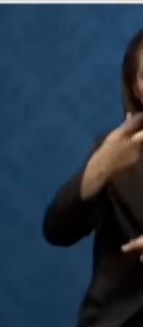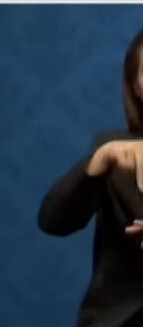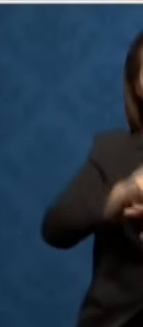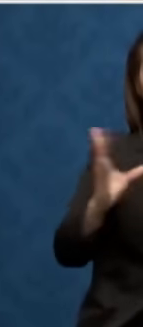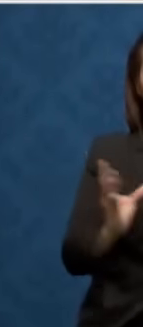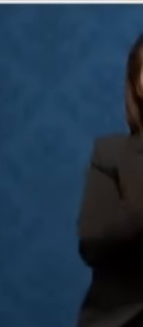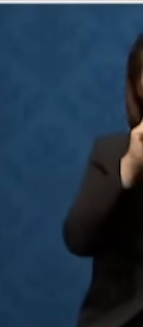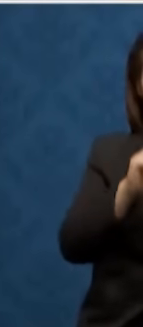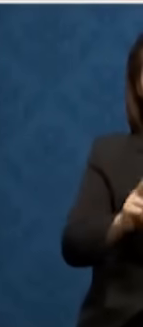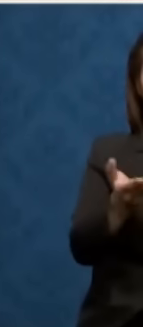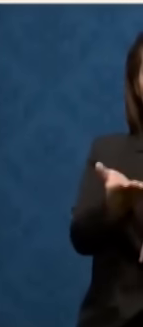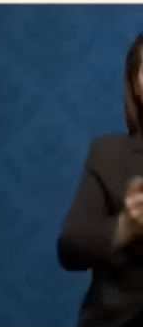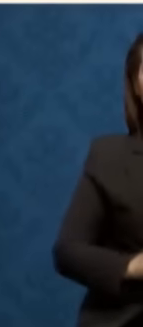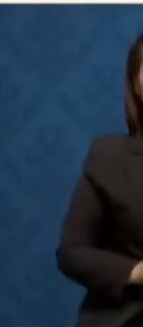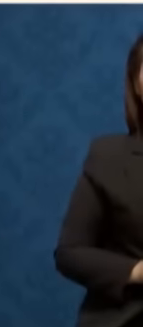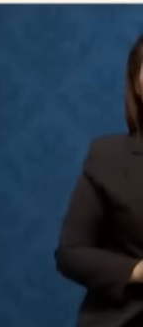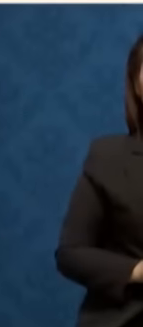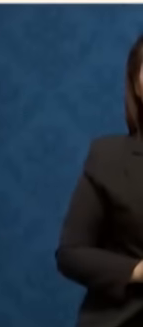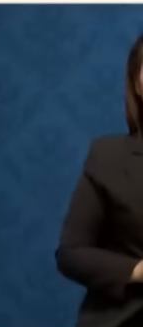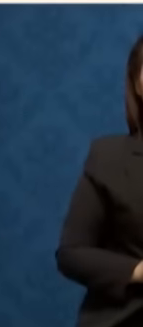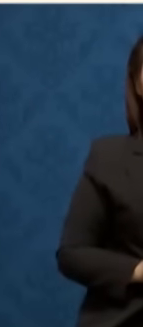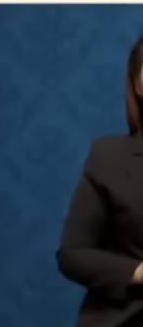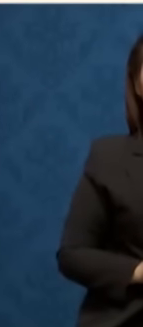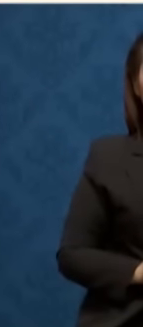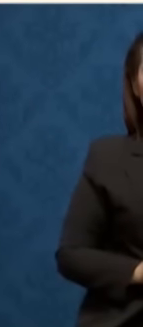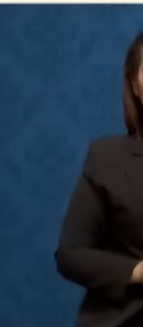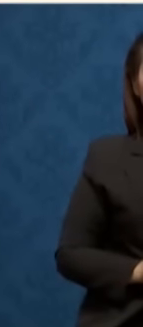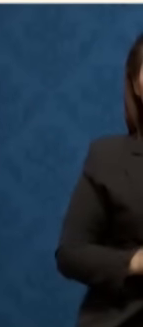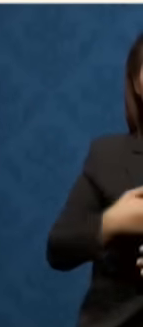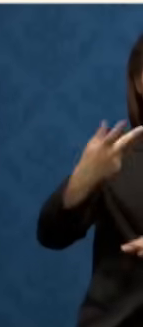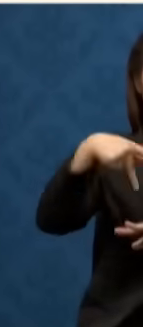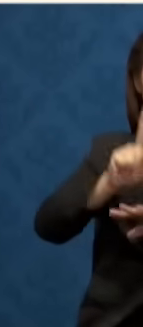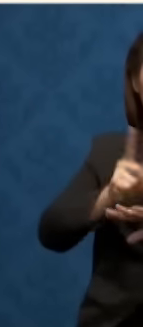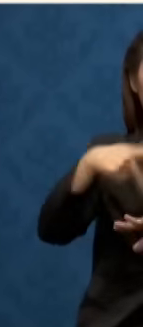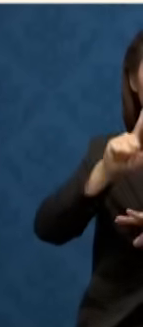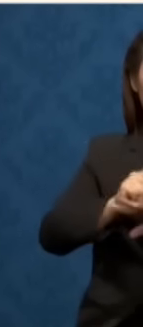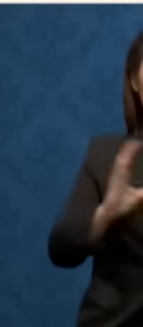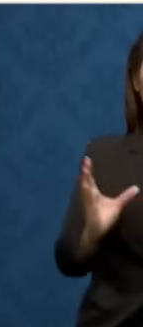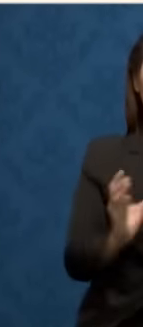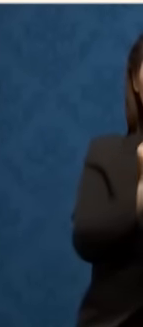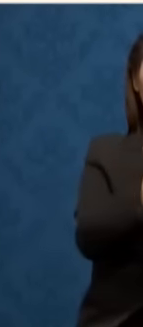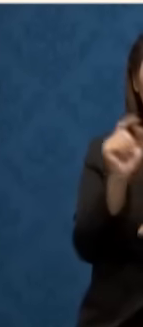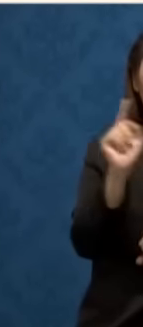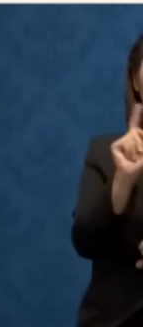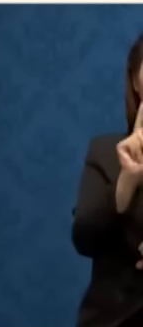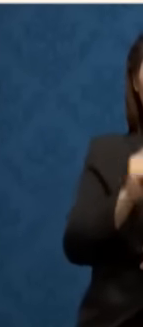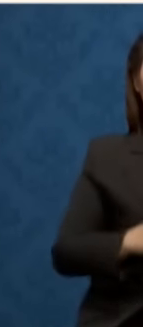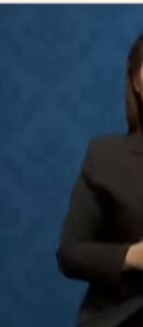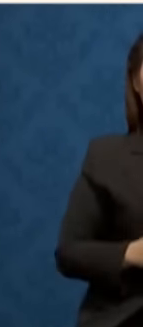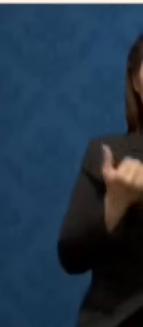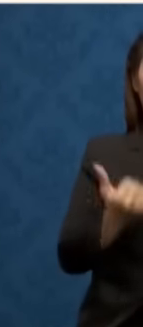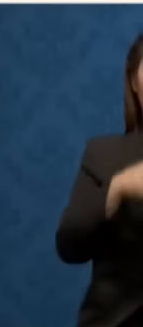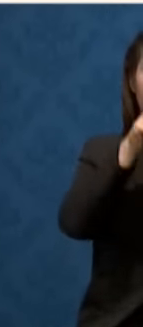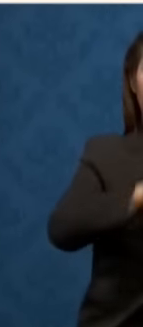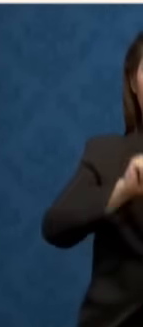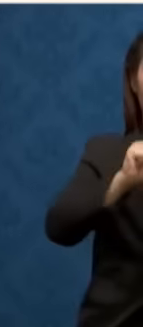ยครับ ครับผมวินิจฉัยว่าท่านอัครเดชตอนนี้ไม่ได้ใช้สิท